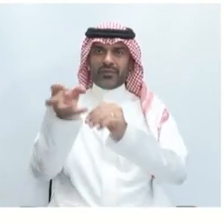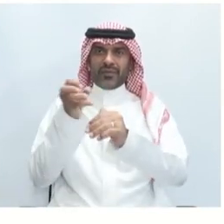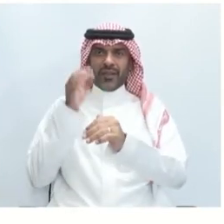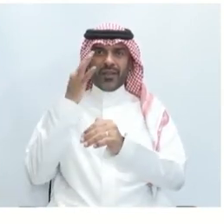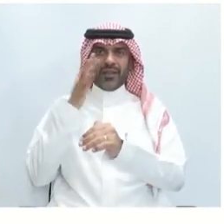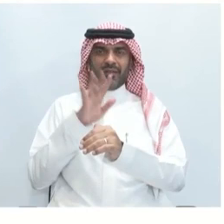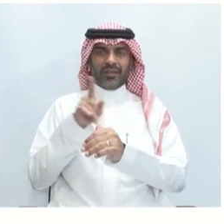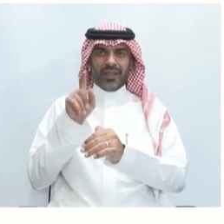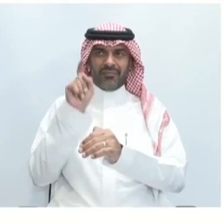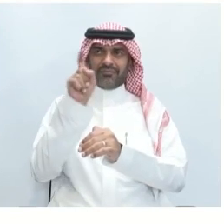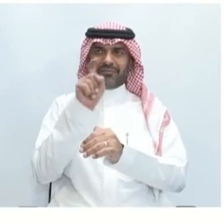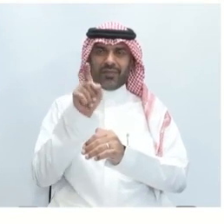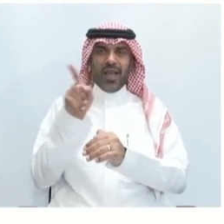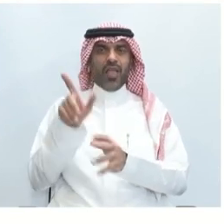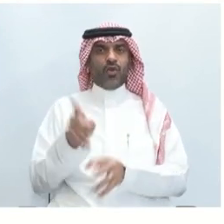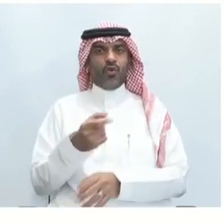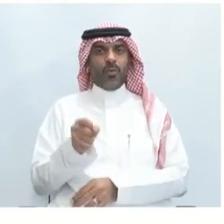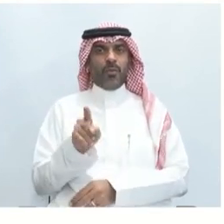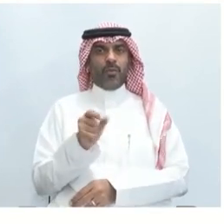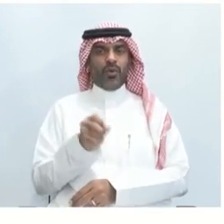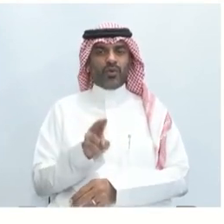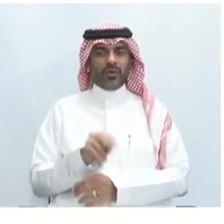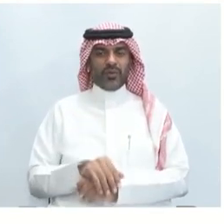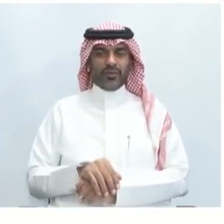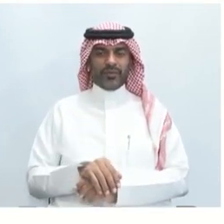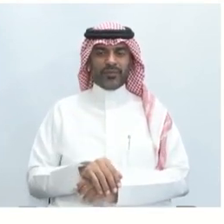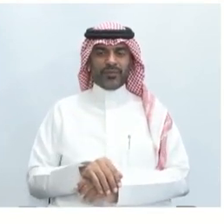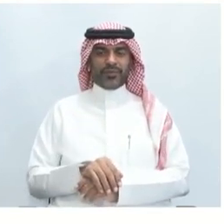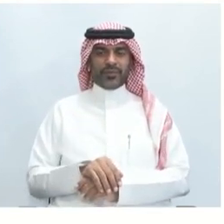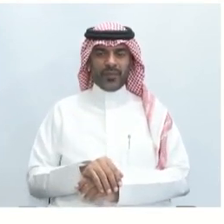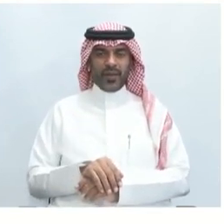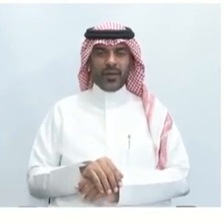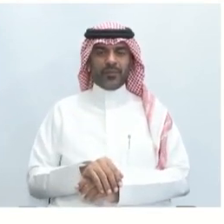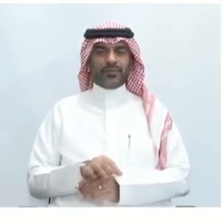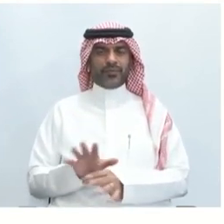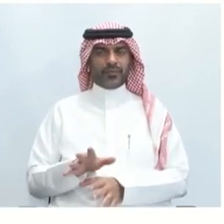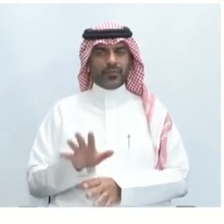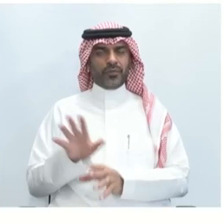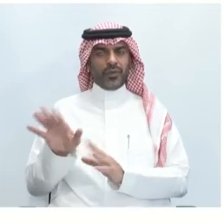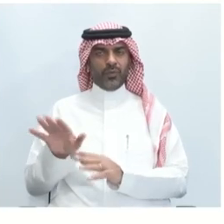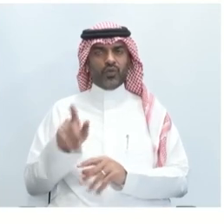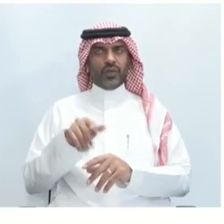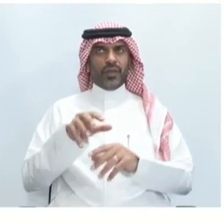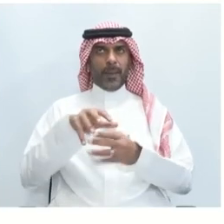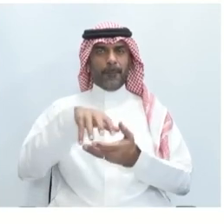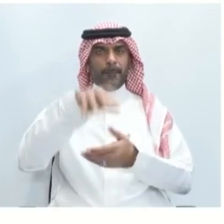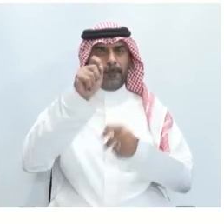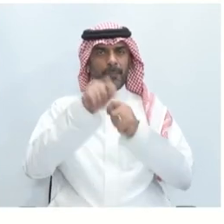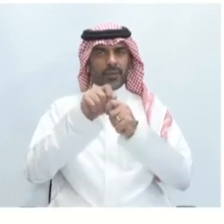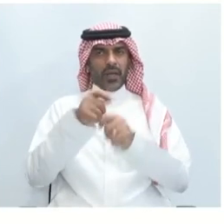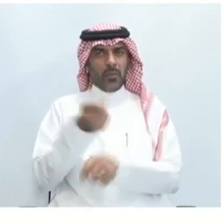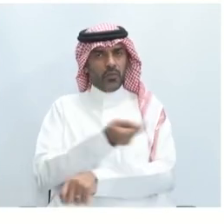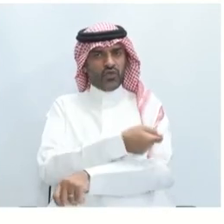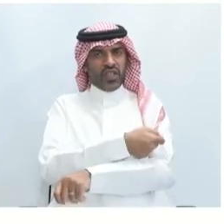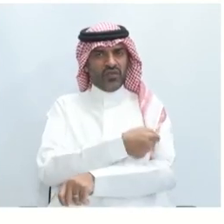اين تستخدم عاده الروبوتات الروبوتات نجدها عاده في سبيل المثال في المصانع في المستشفيات وايضا